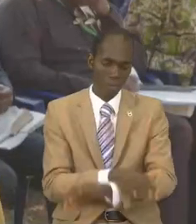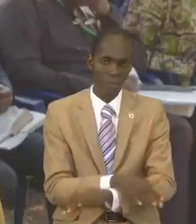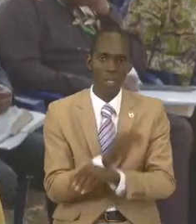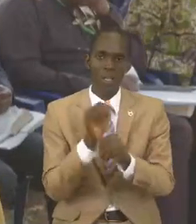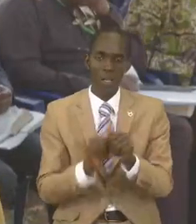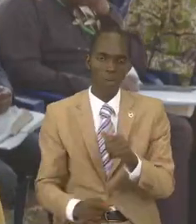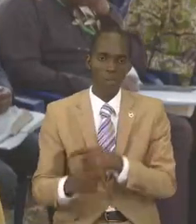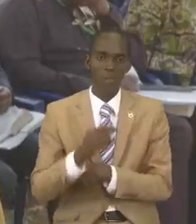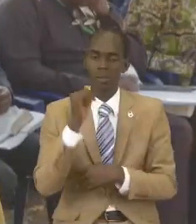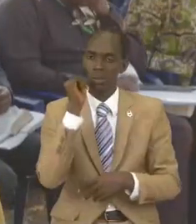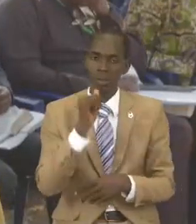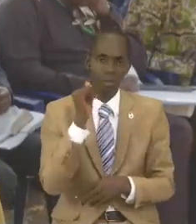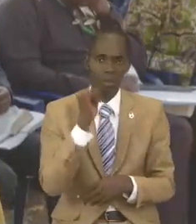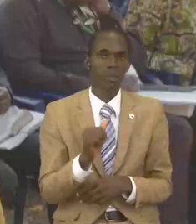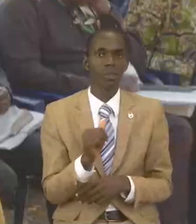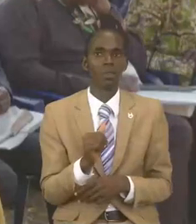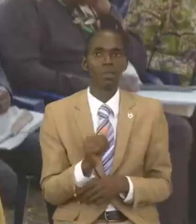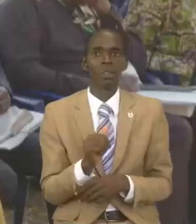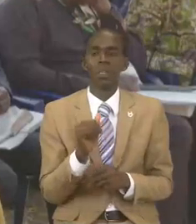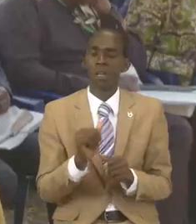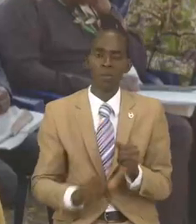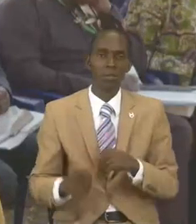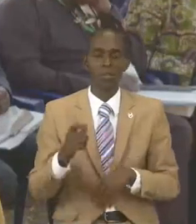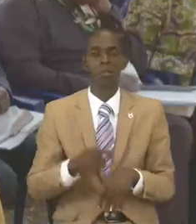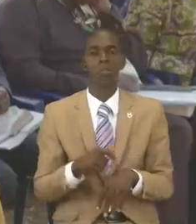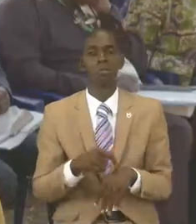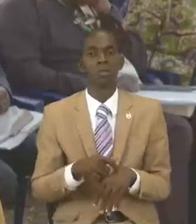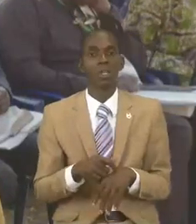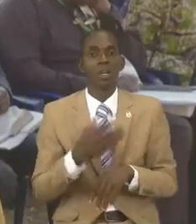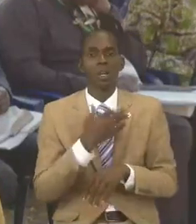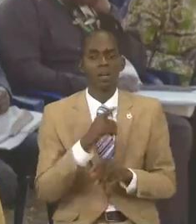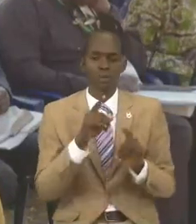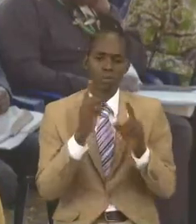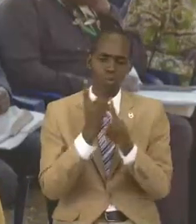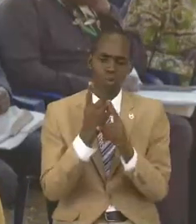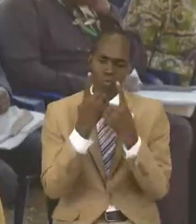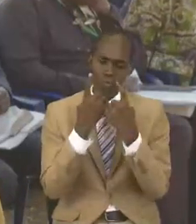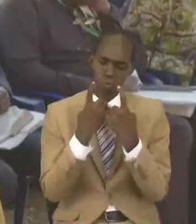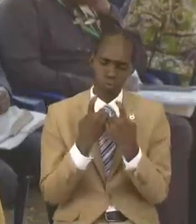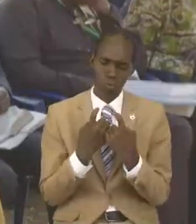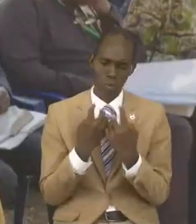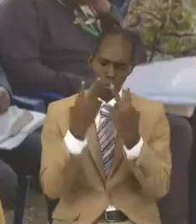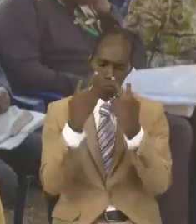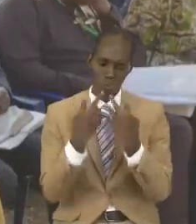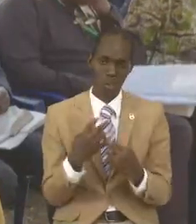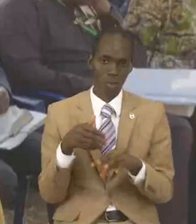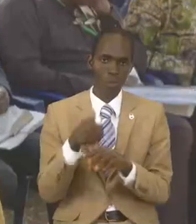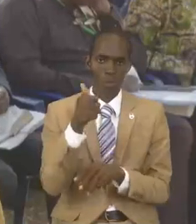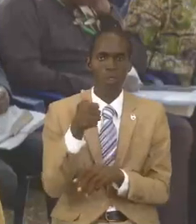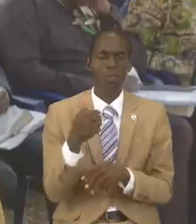chaque jour régulièrement, ou un jour spécial, et regarder ce que tu fais, et regarde